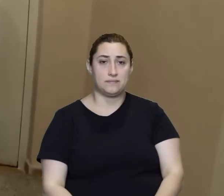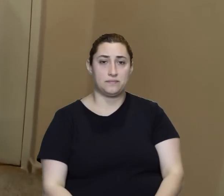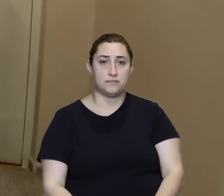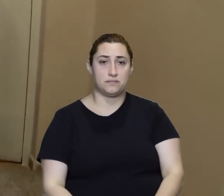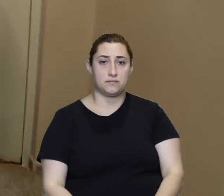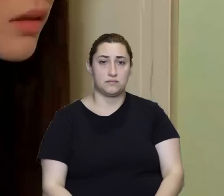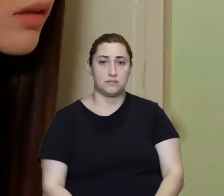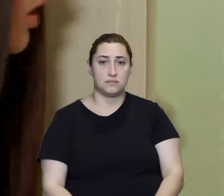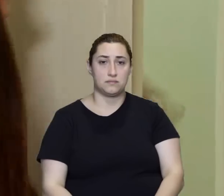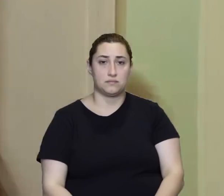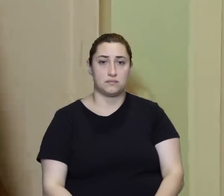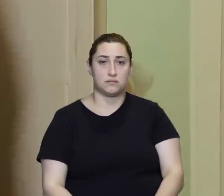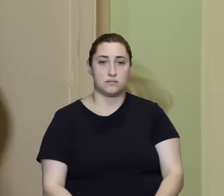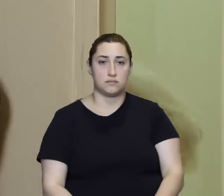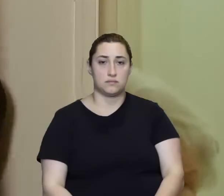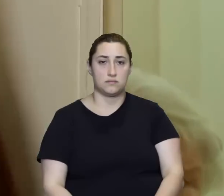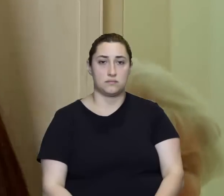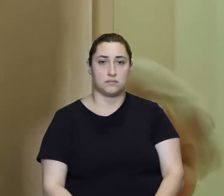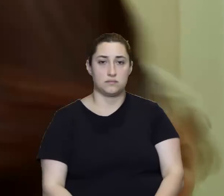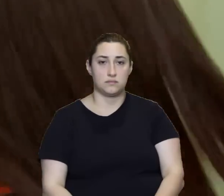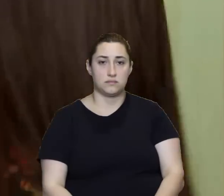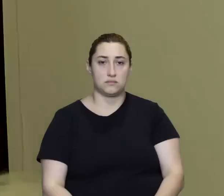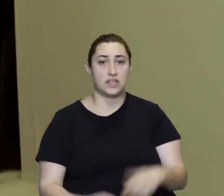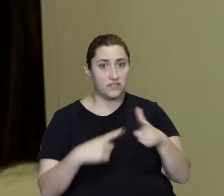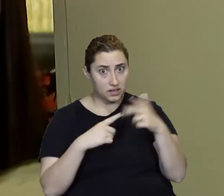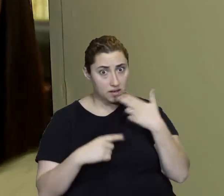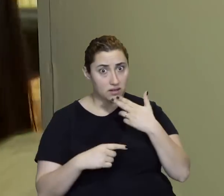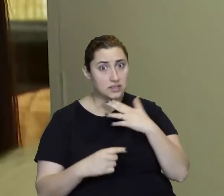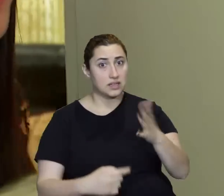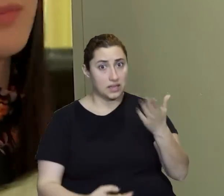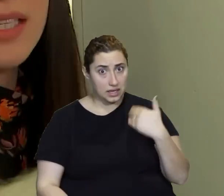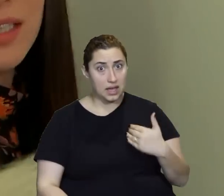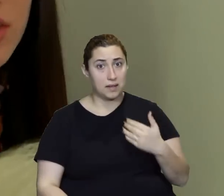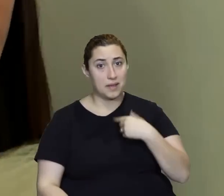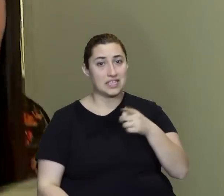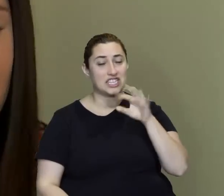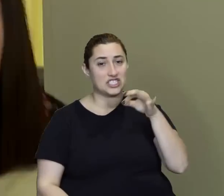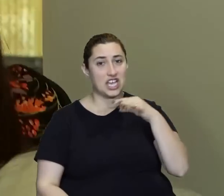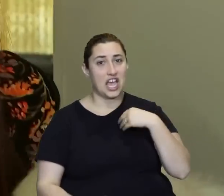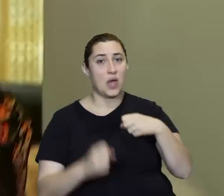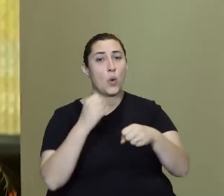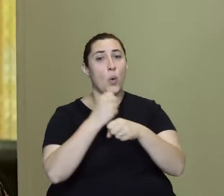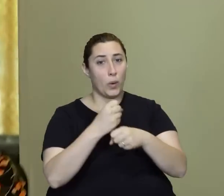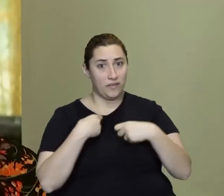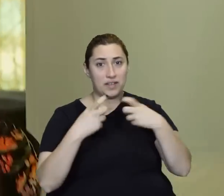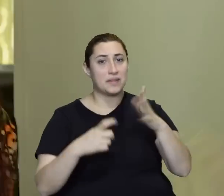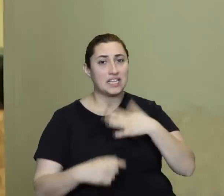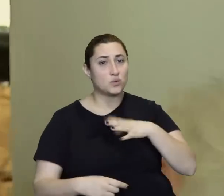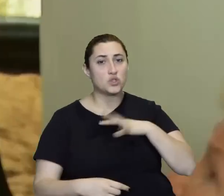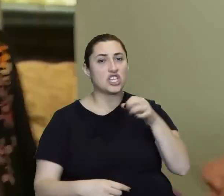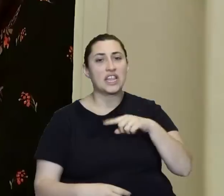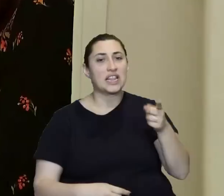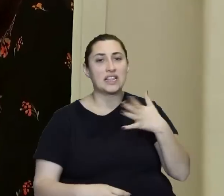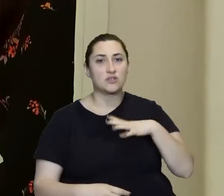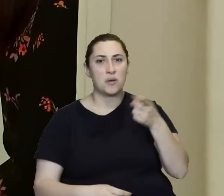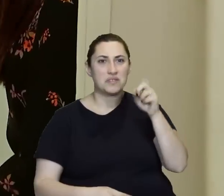itiyor. Fikriye teyze. Gel, Ömer, ben sana çay koymadım. Baktım. Çay koyayım sana. Ne istersin çayın